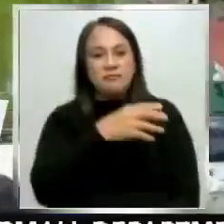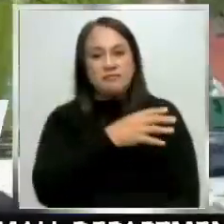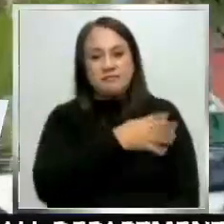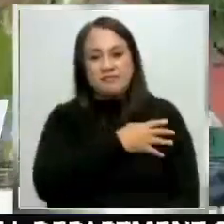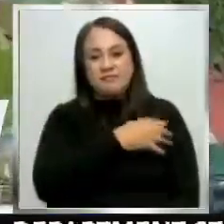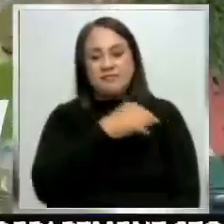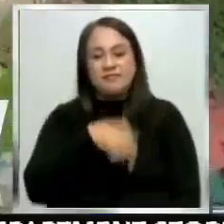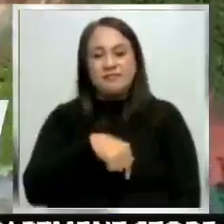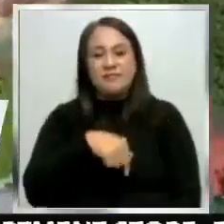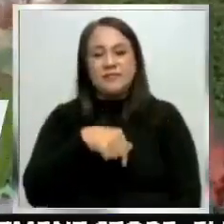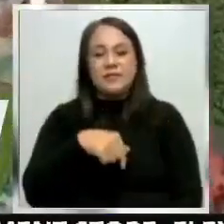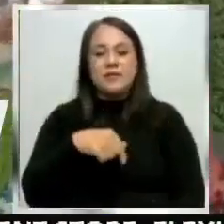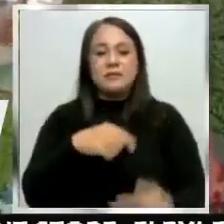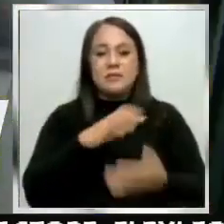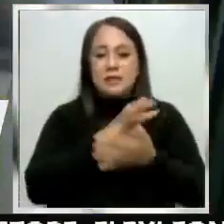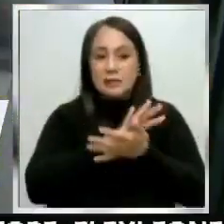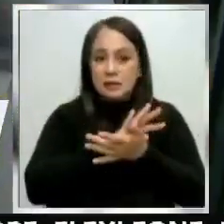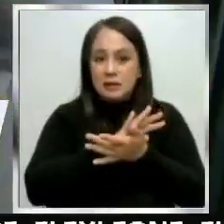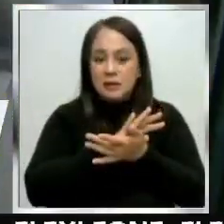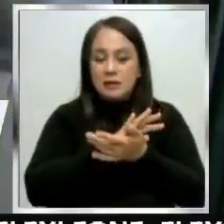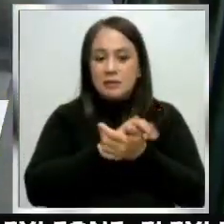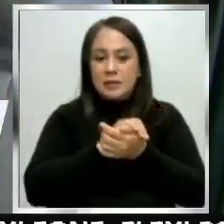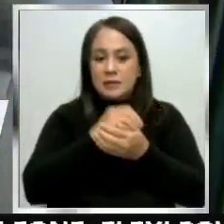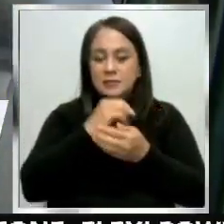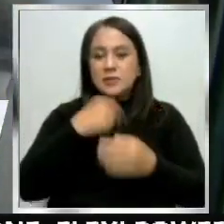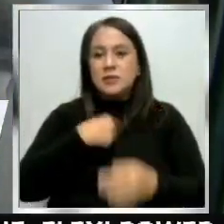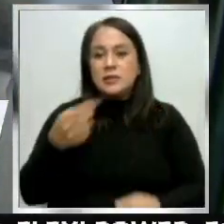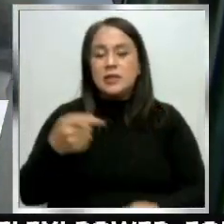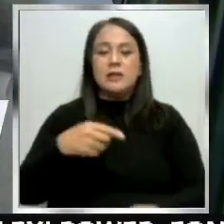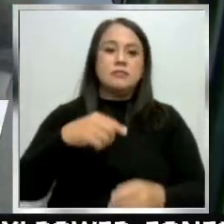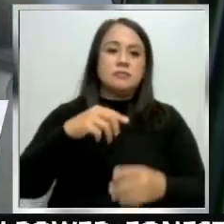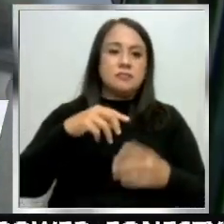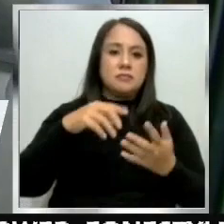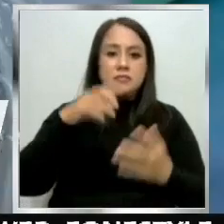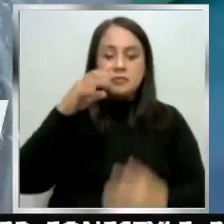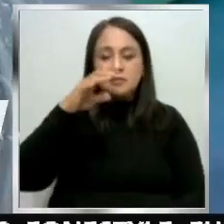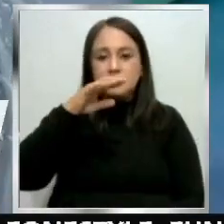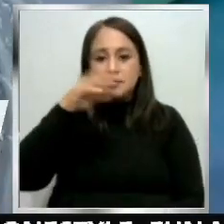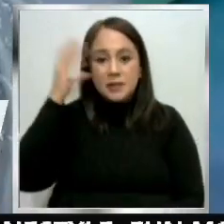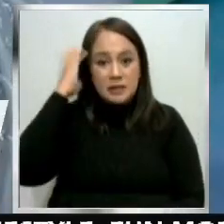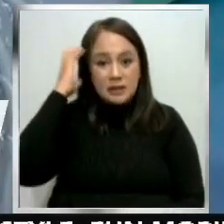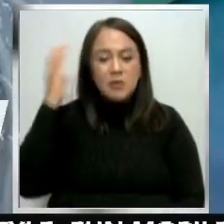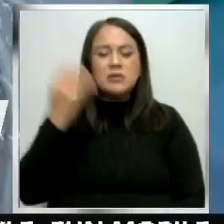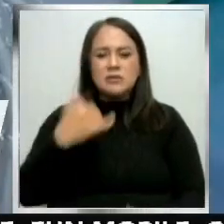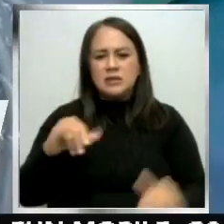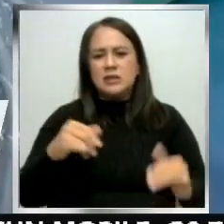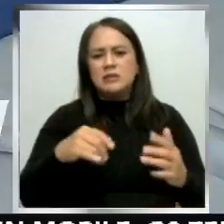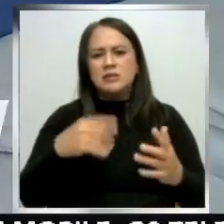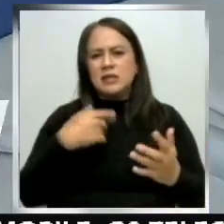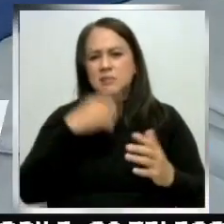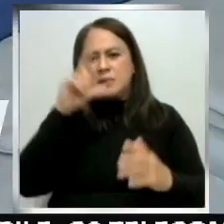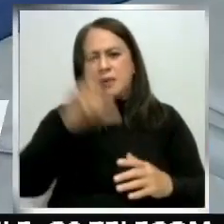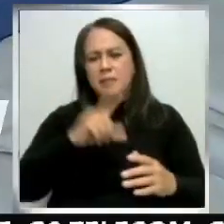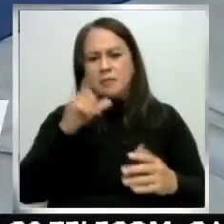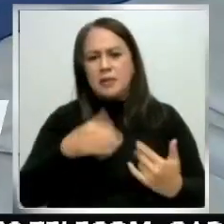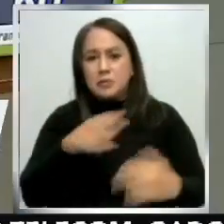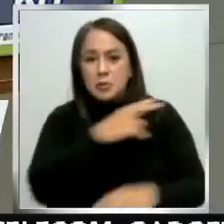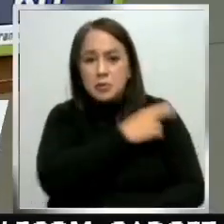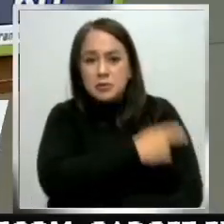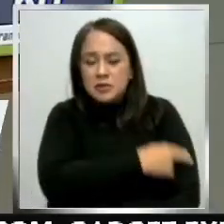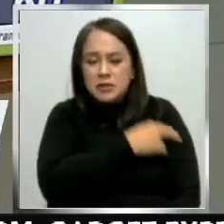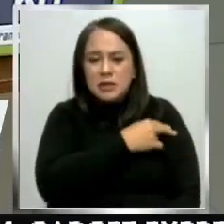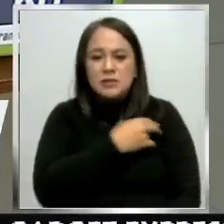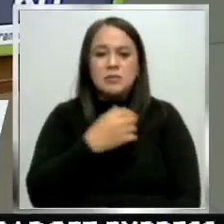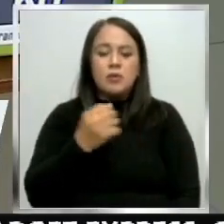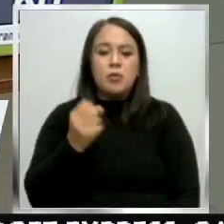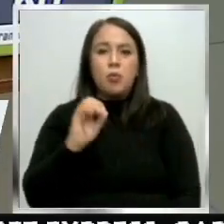Mindanao, hindi naman daw ito nakaka-alarma dahil mababa pa rin ang hospital utilization. At tulad ng mga nakaraang datos, mga walang bakuna at